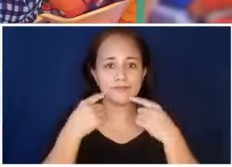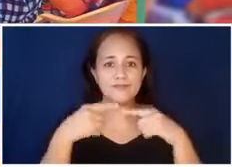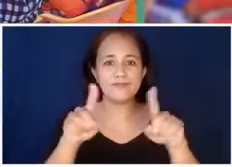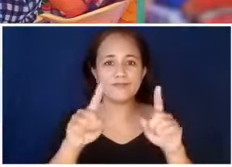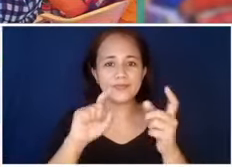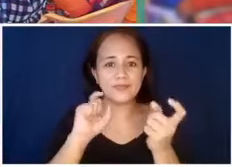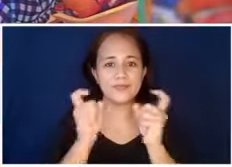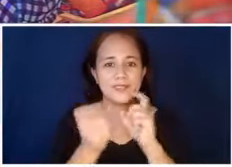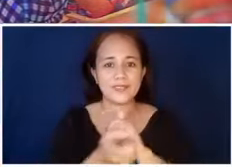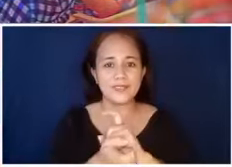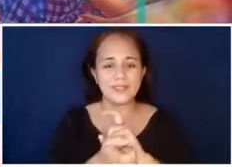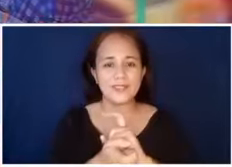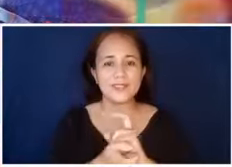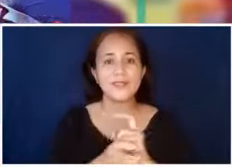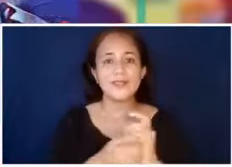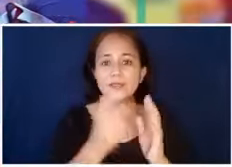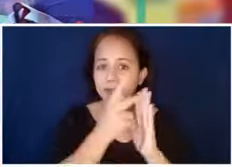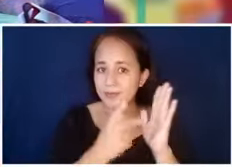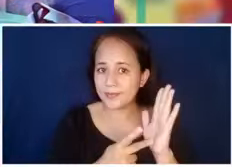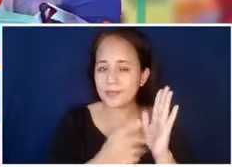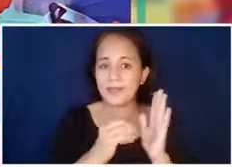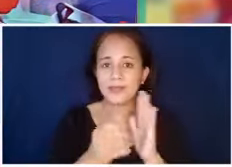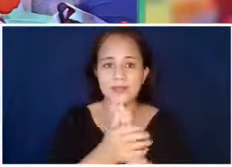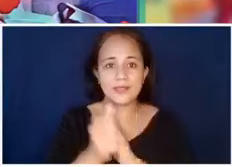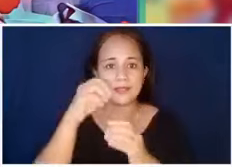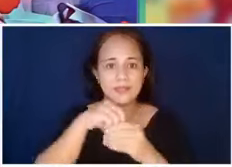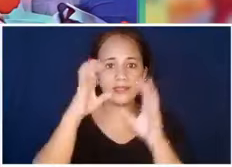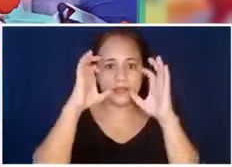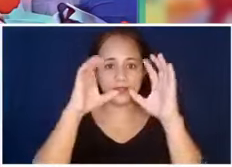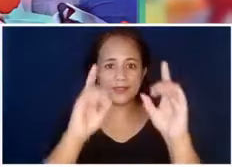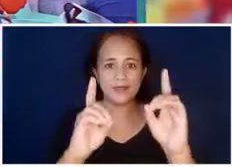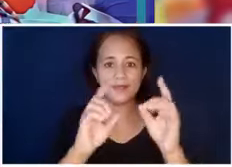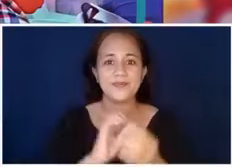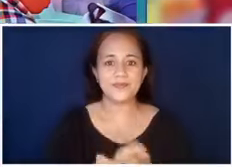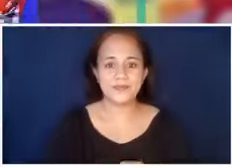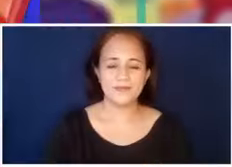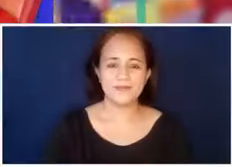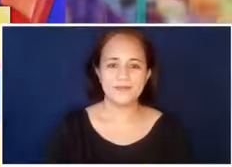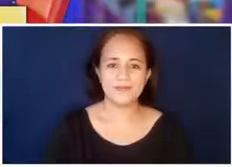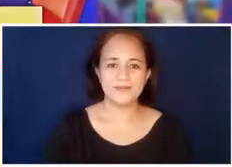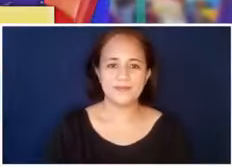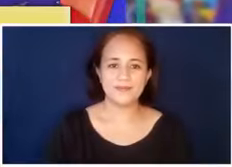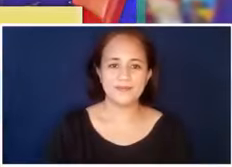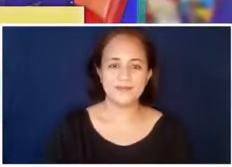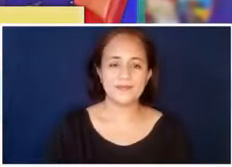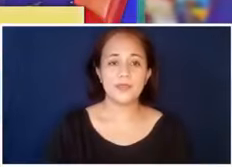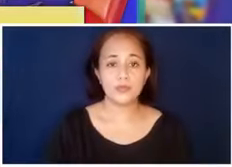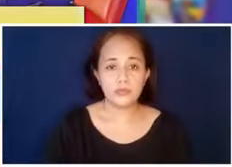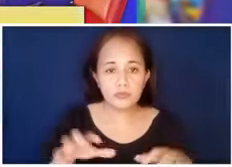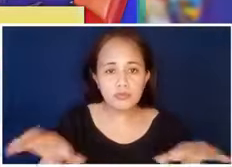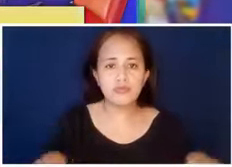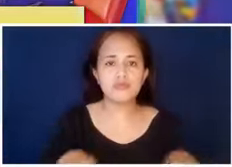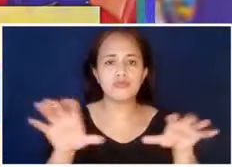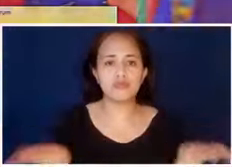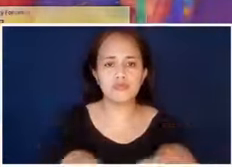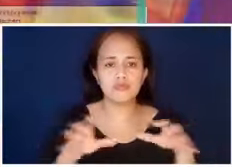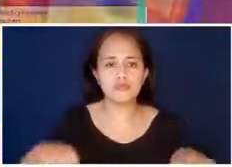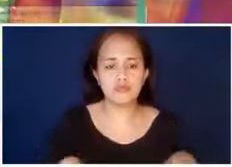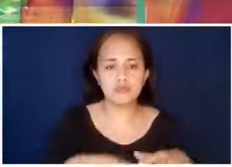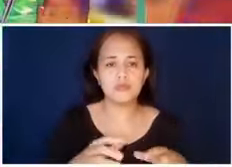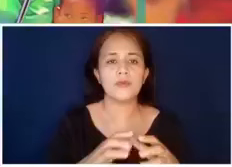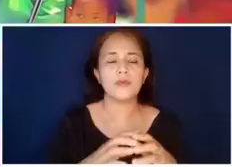pagbabago sa mga patakaran at kasanayan sa edukasyon. pagsasagawa ng mga pagkilos